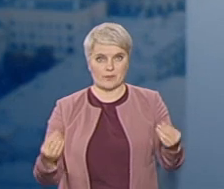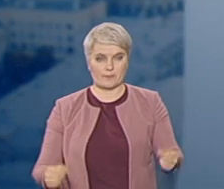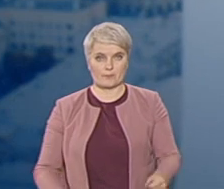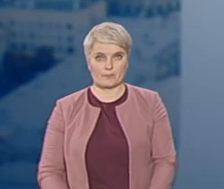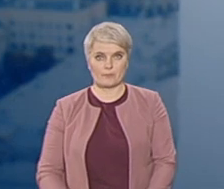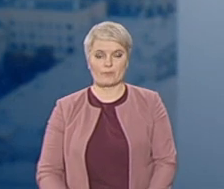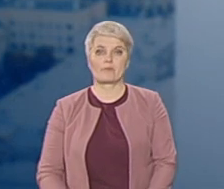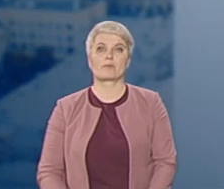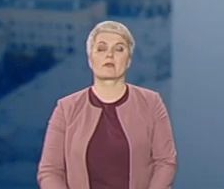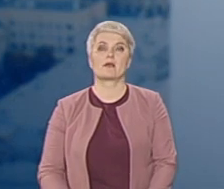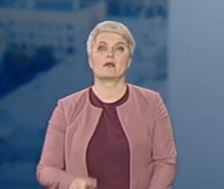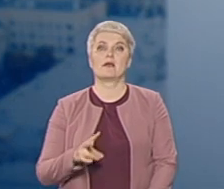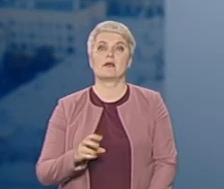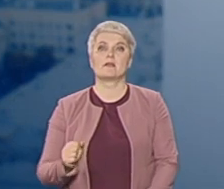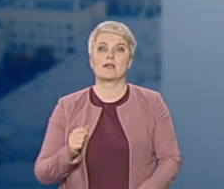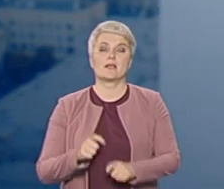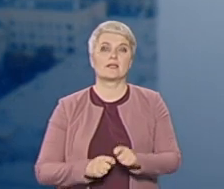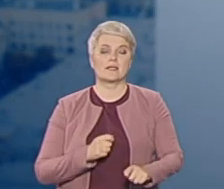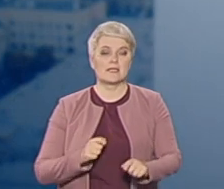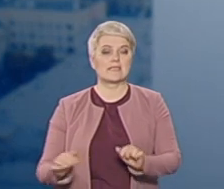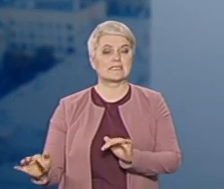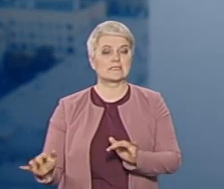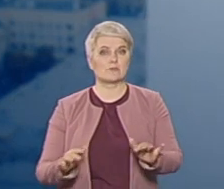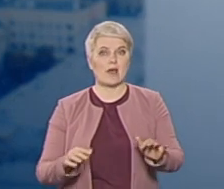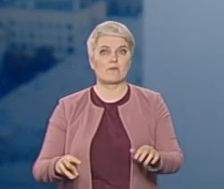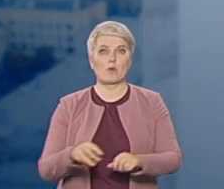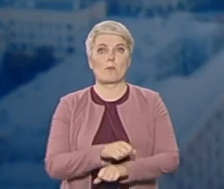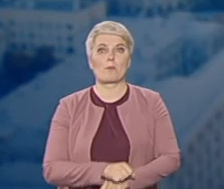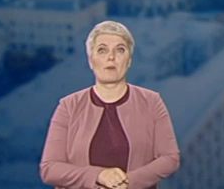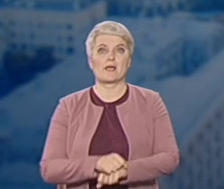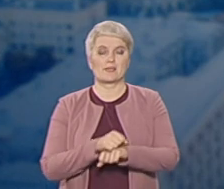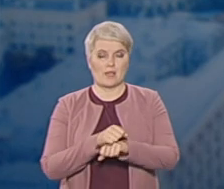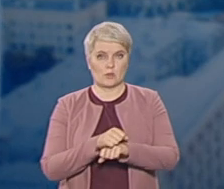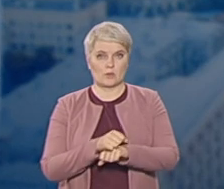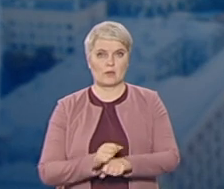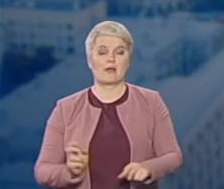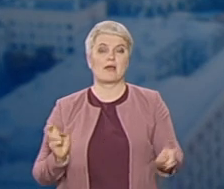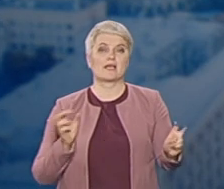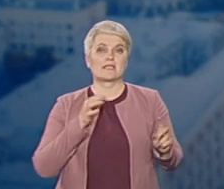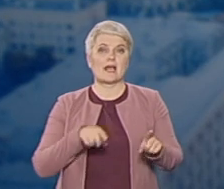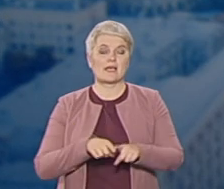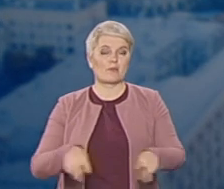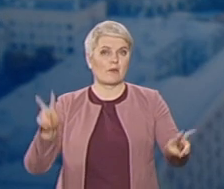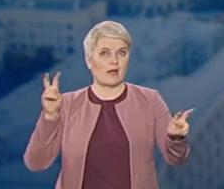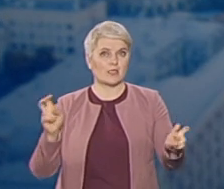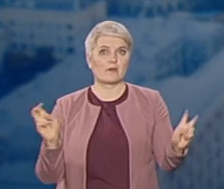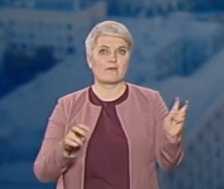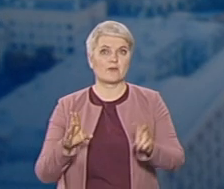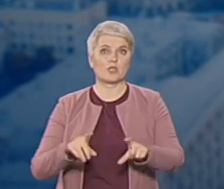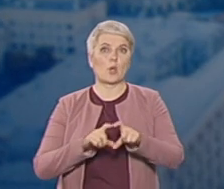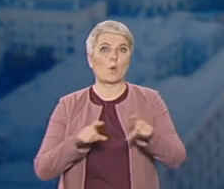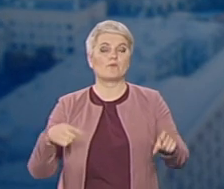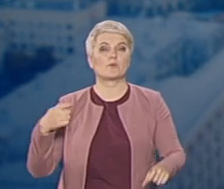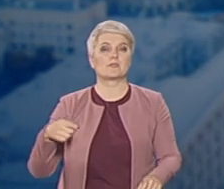Не злий справу Майдану. Із таким гаслом під стіни Офісу президента вийшло близько півсотні людей. Це рідні героїв Небесної Сотні, учасники Революції